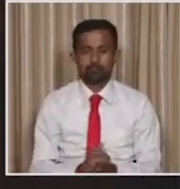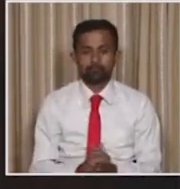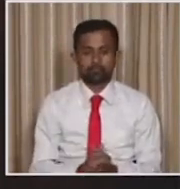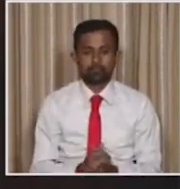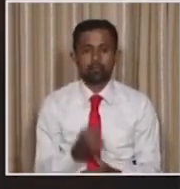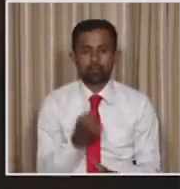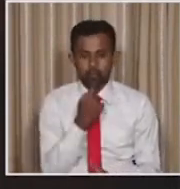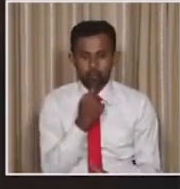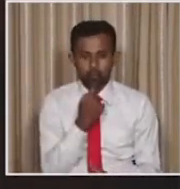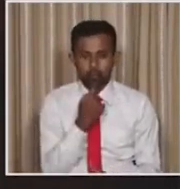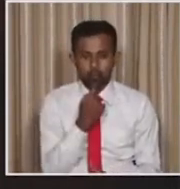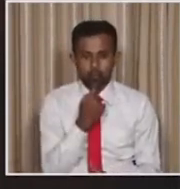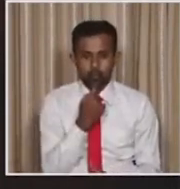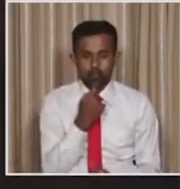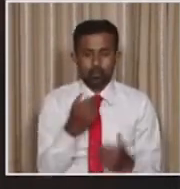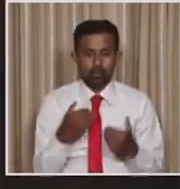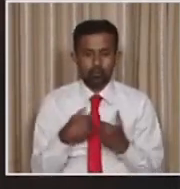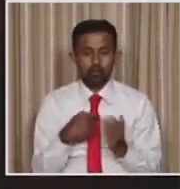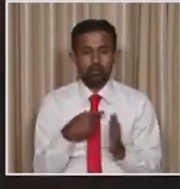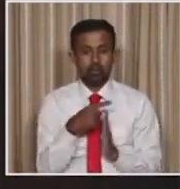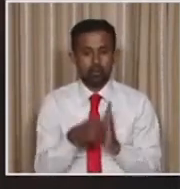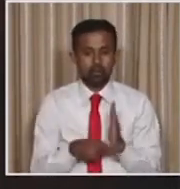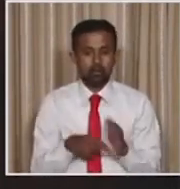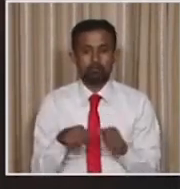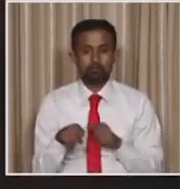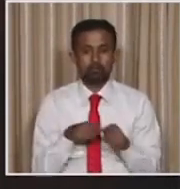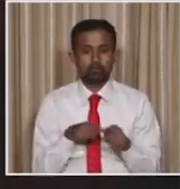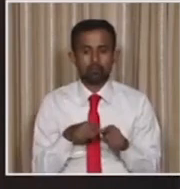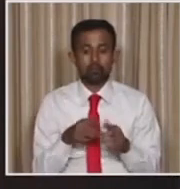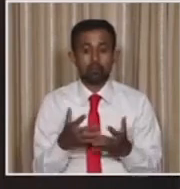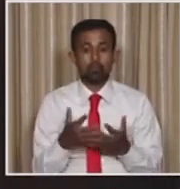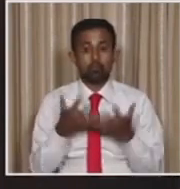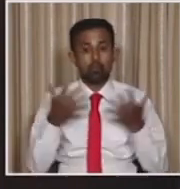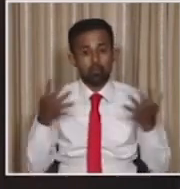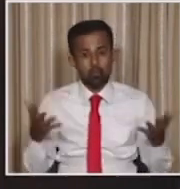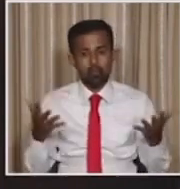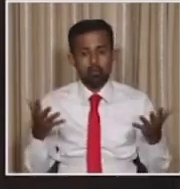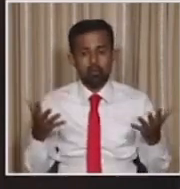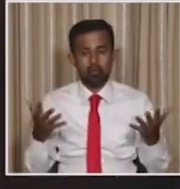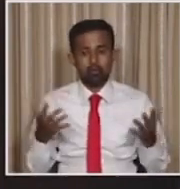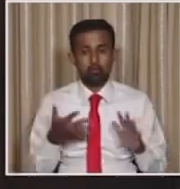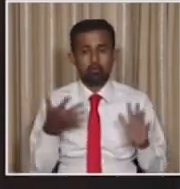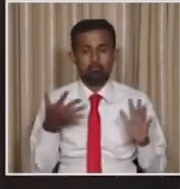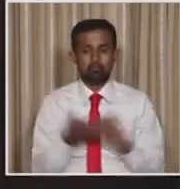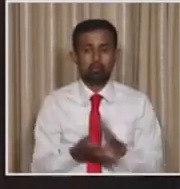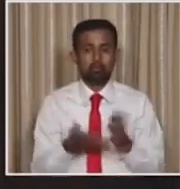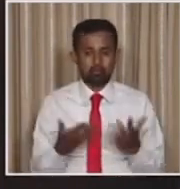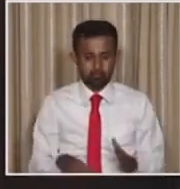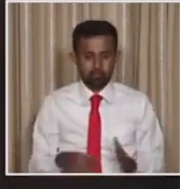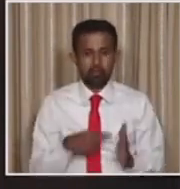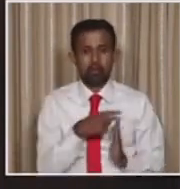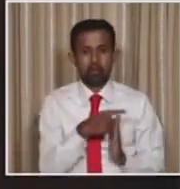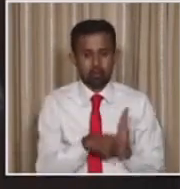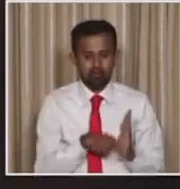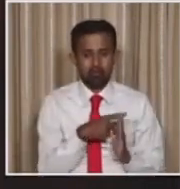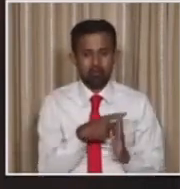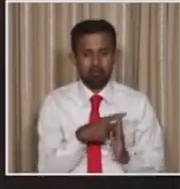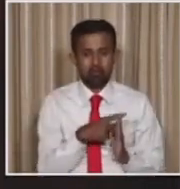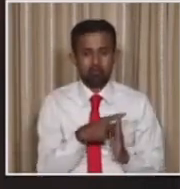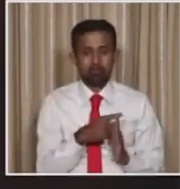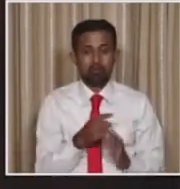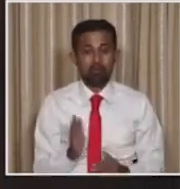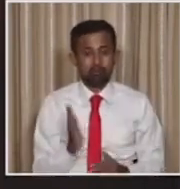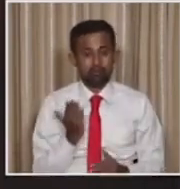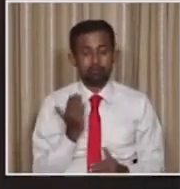ඔව් අපි රටක් විදිහට ගොඩක් වරද්දාගත් රටක්. ඒ නිසා